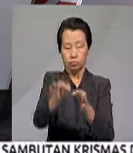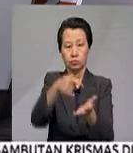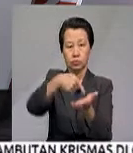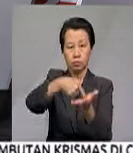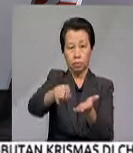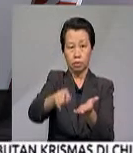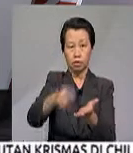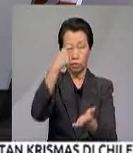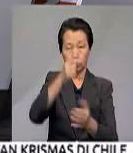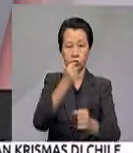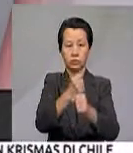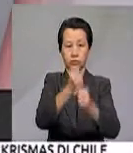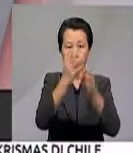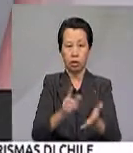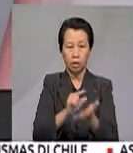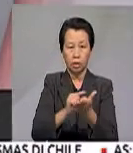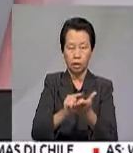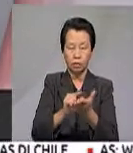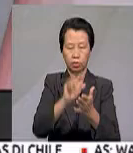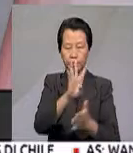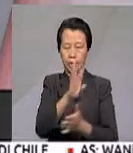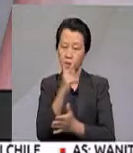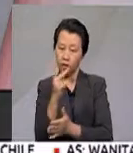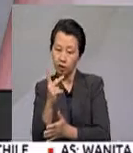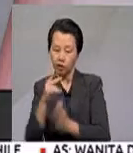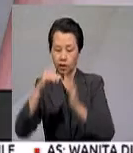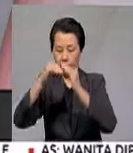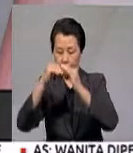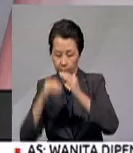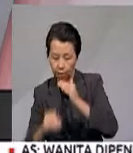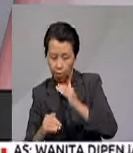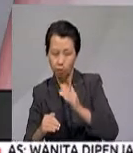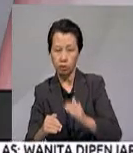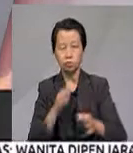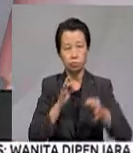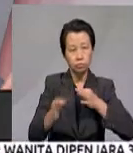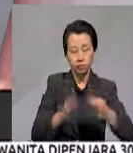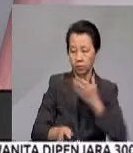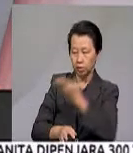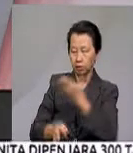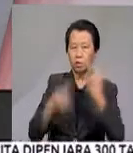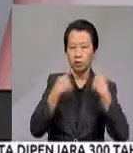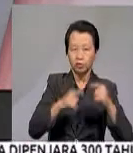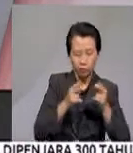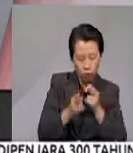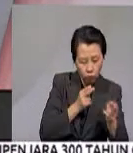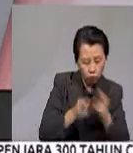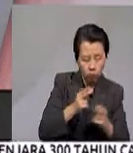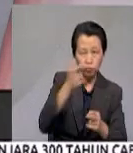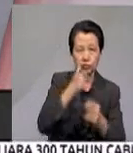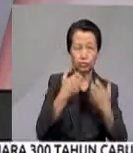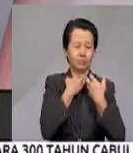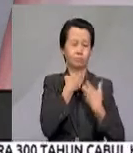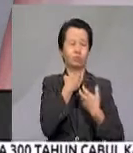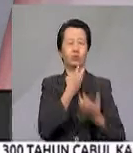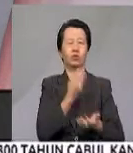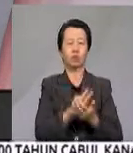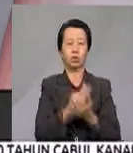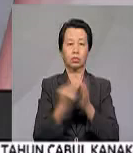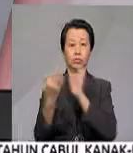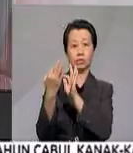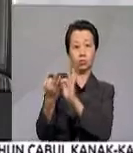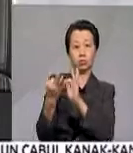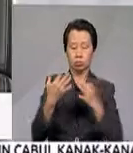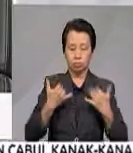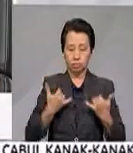pembayaran bagi pekerja berpendapatan r4,000 ke bawah pula ujarnya ia sedang diusahakan ekoran kekangan kewangan yang dihadapi